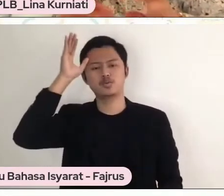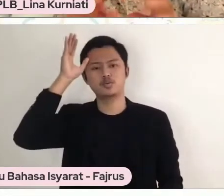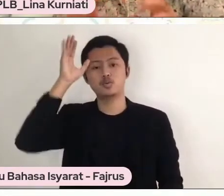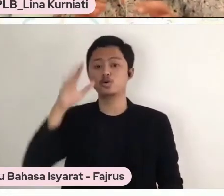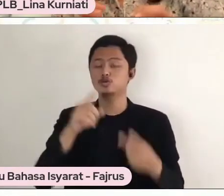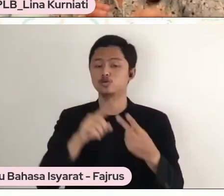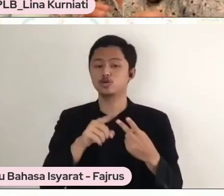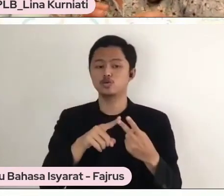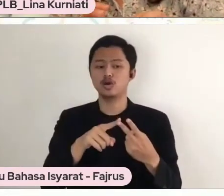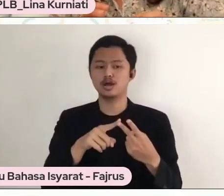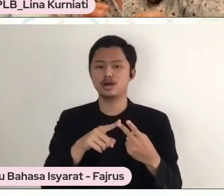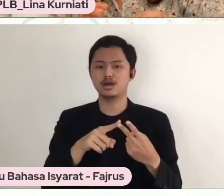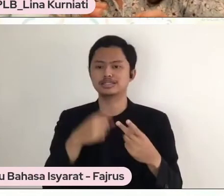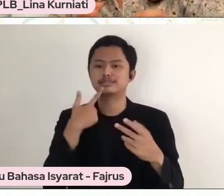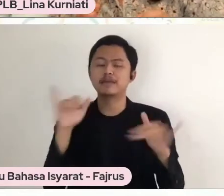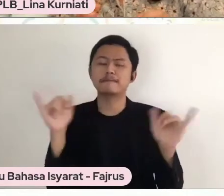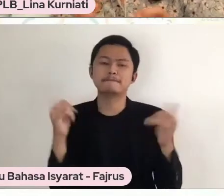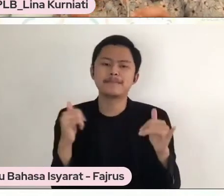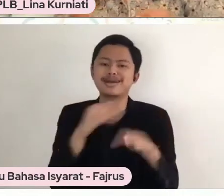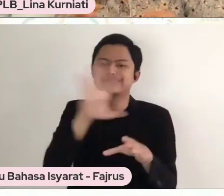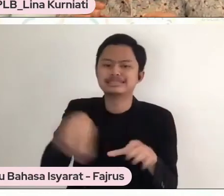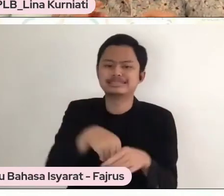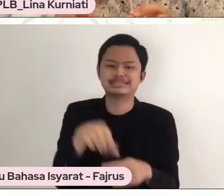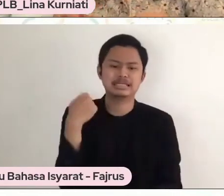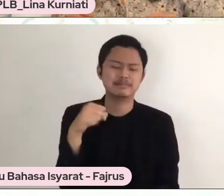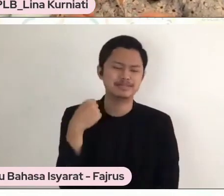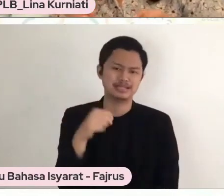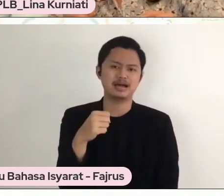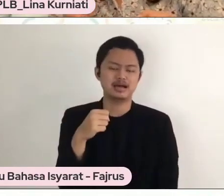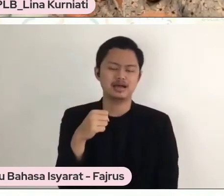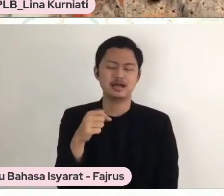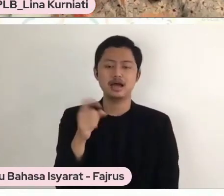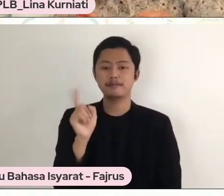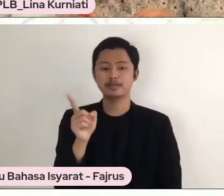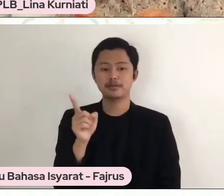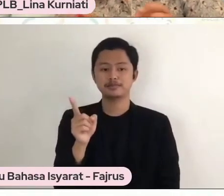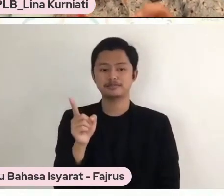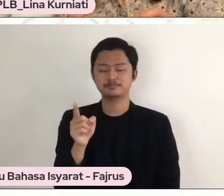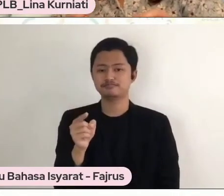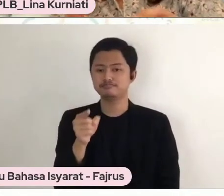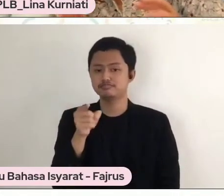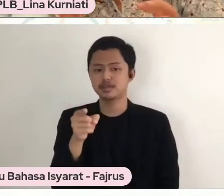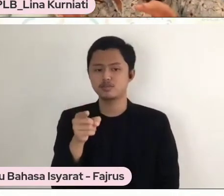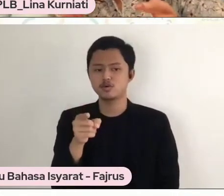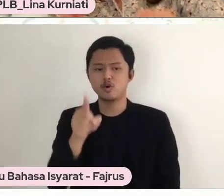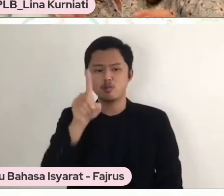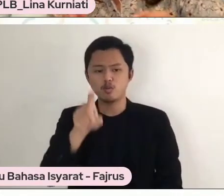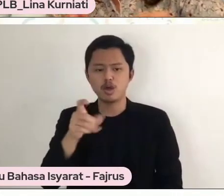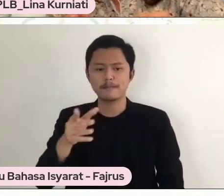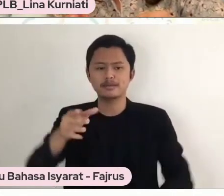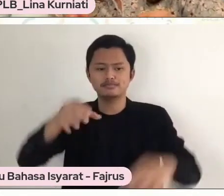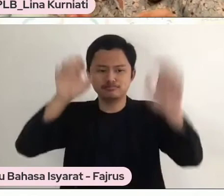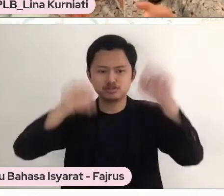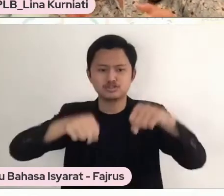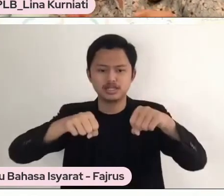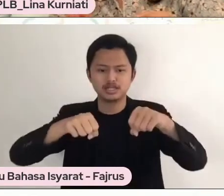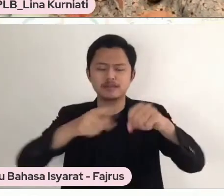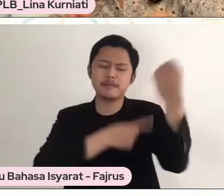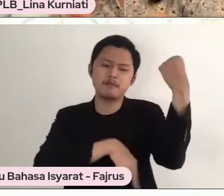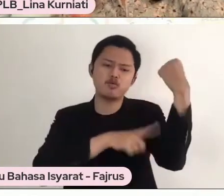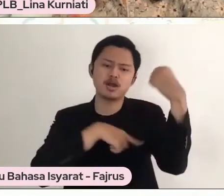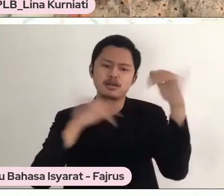ketidakmampuan mengajak bermain kepada anak-anaknya. Jadi you have a concern with the skill of playing